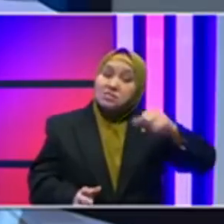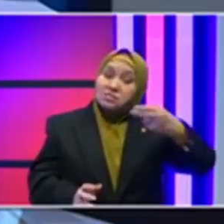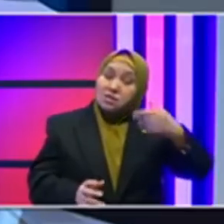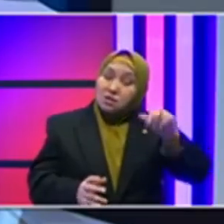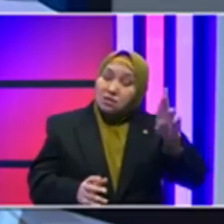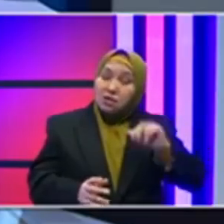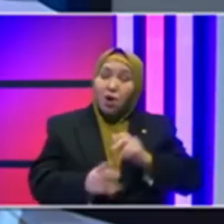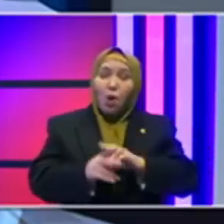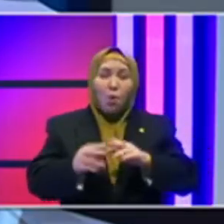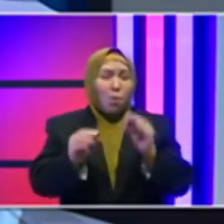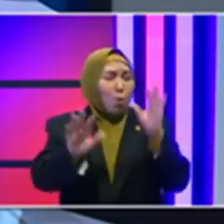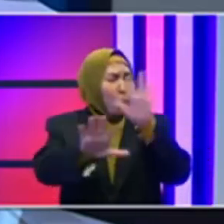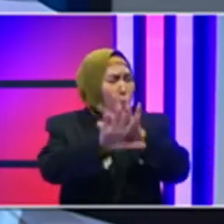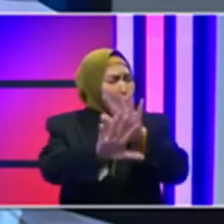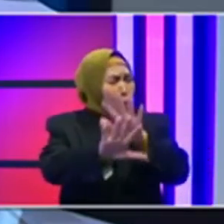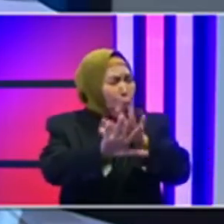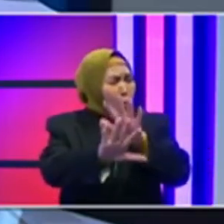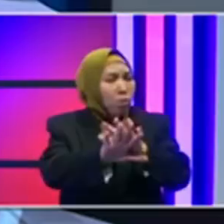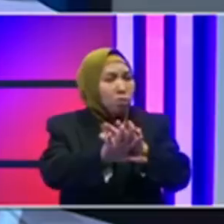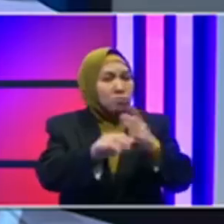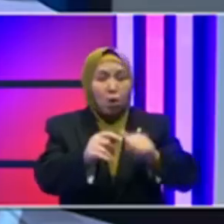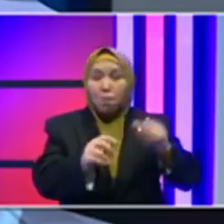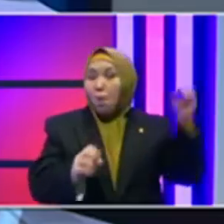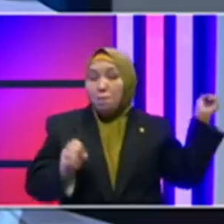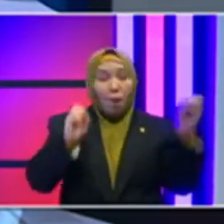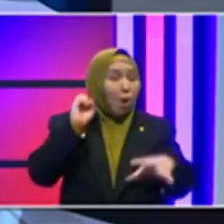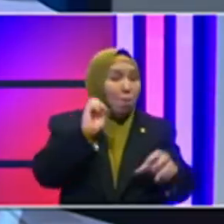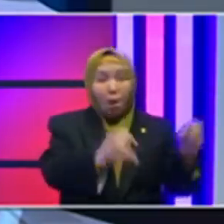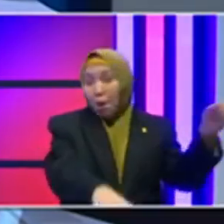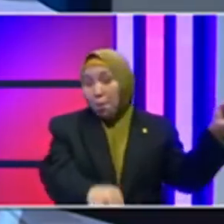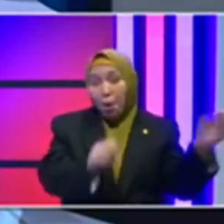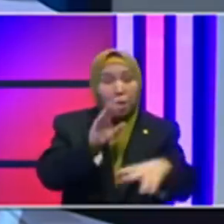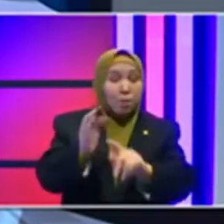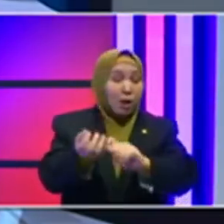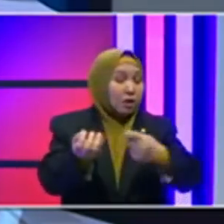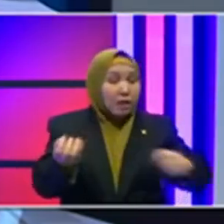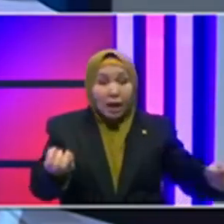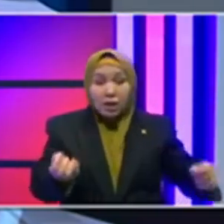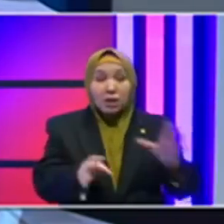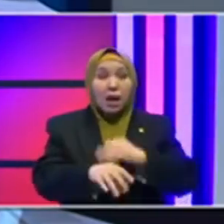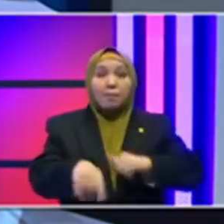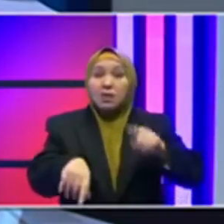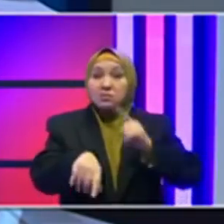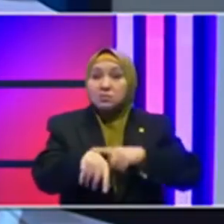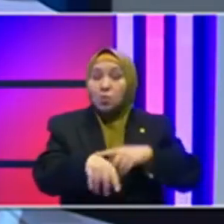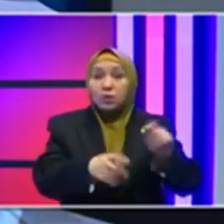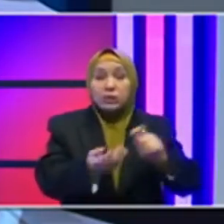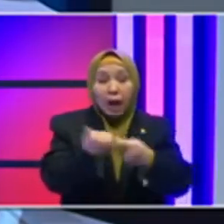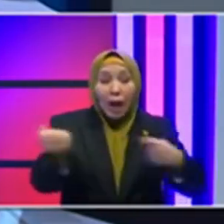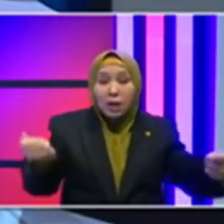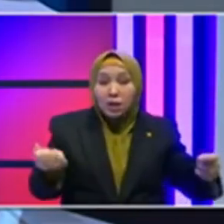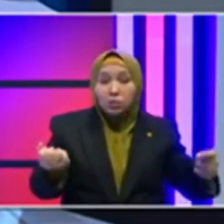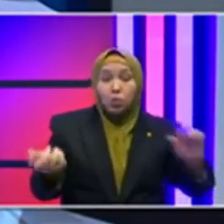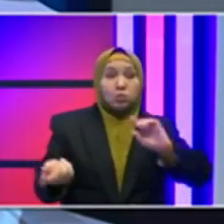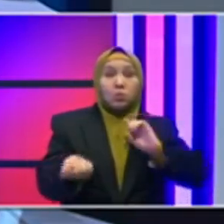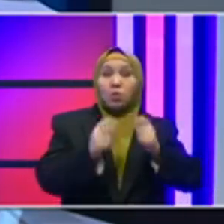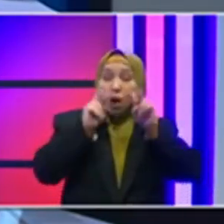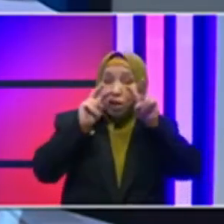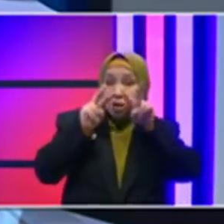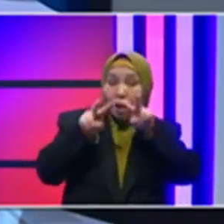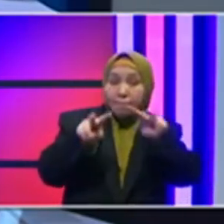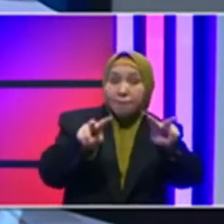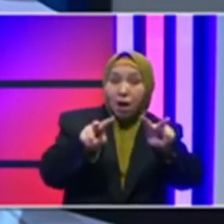bilangannya ramai sekali telah mencampakkan tali-tali mereka lalu ketika itu berubahlah ataupun kelihatanlah